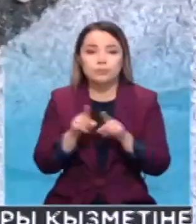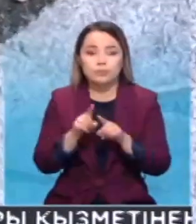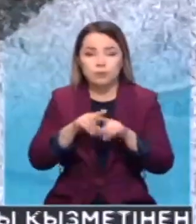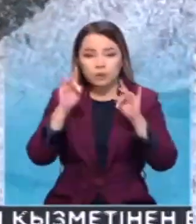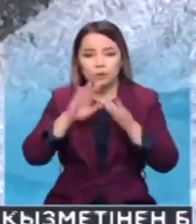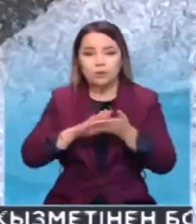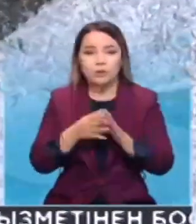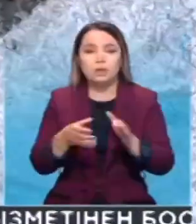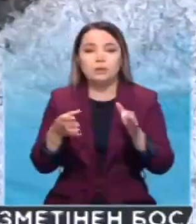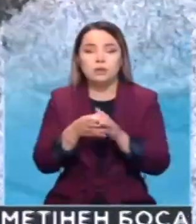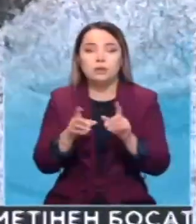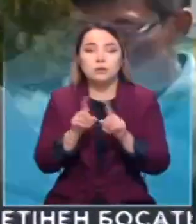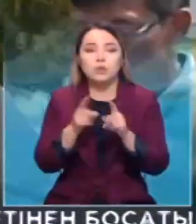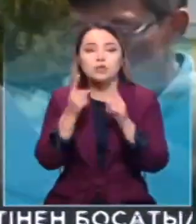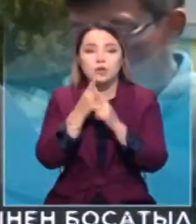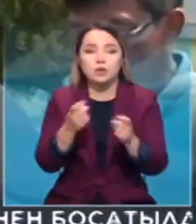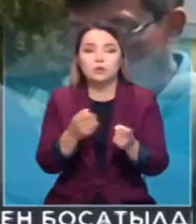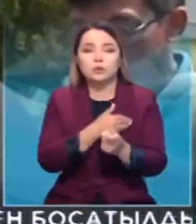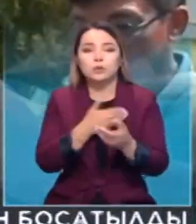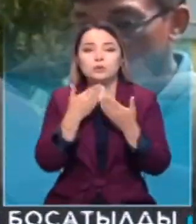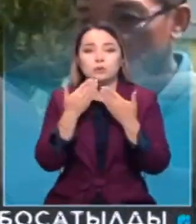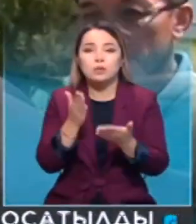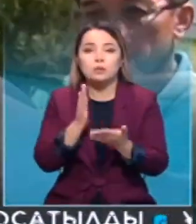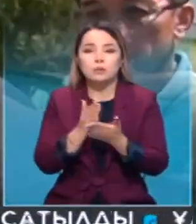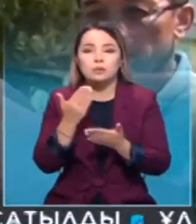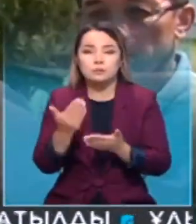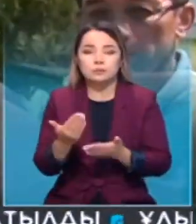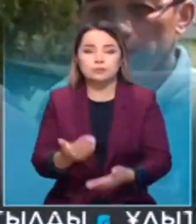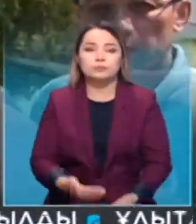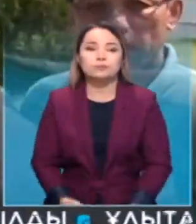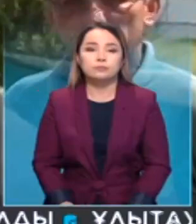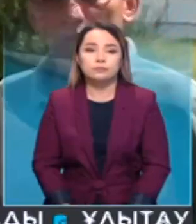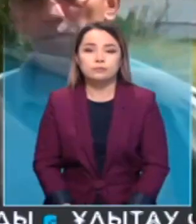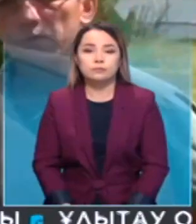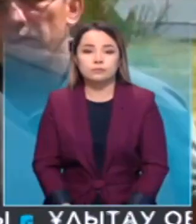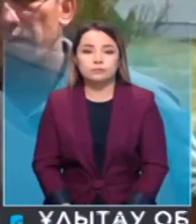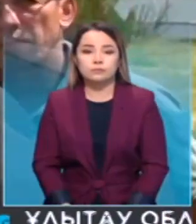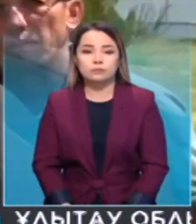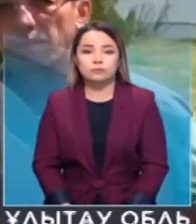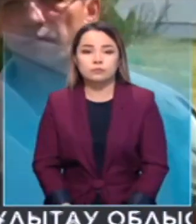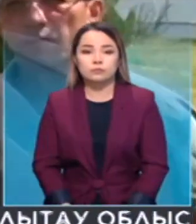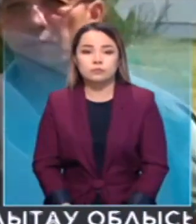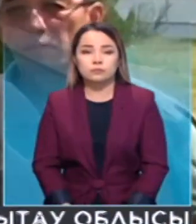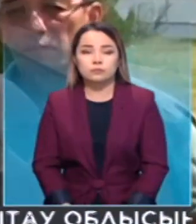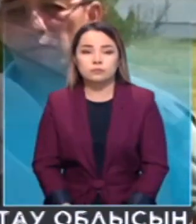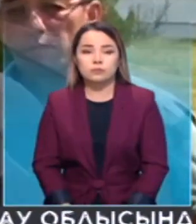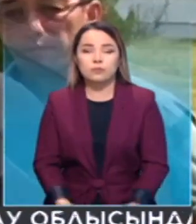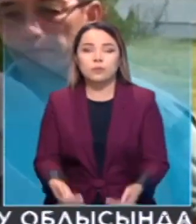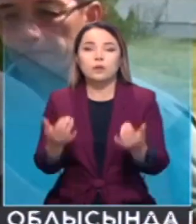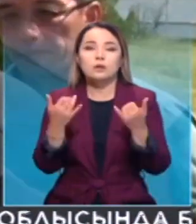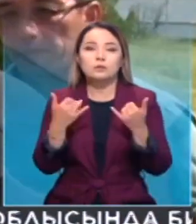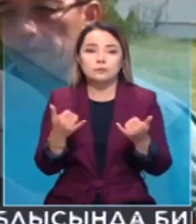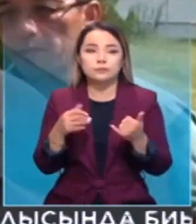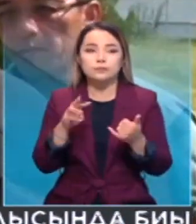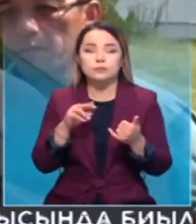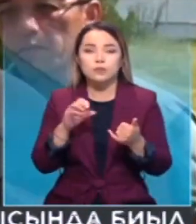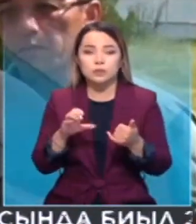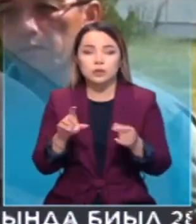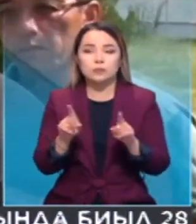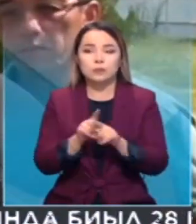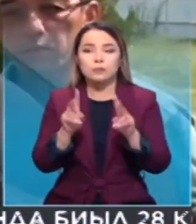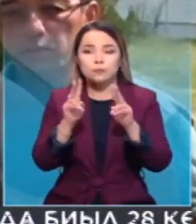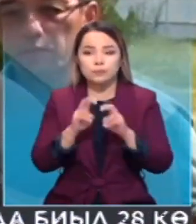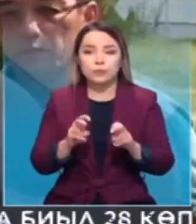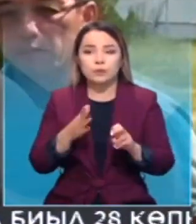төтенше жағдай жариялауды сұрайды. Бізге қазір режим ЧС объявлять етсе, кішкене режим ЧС, приобретение режим ЧС, это